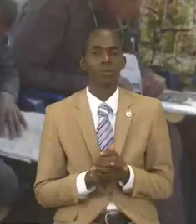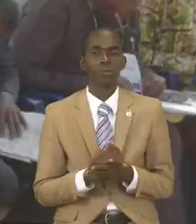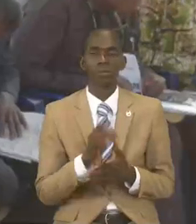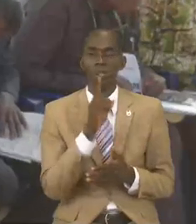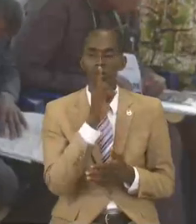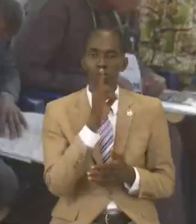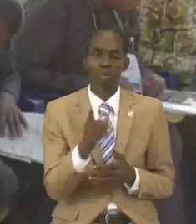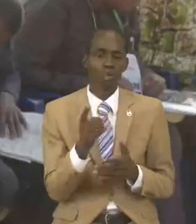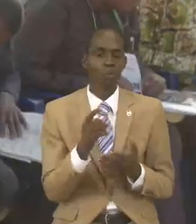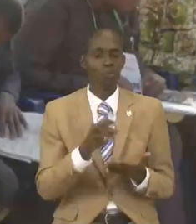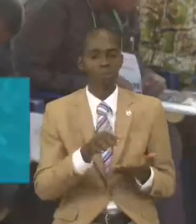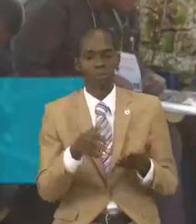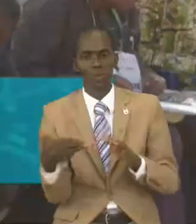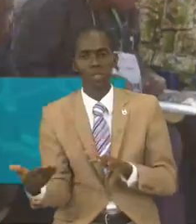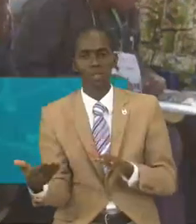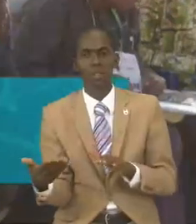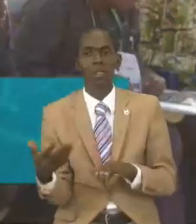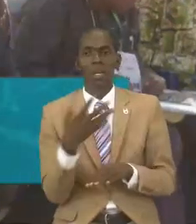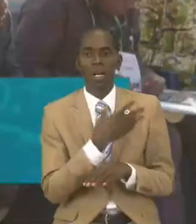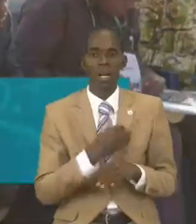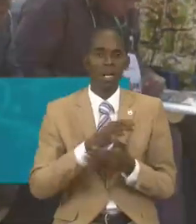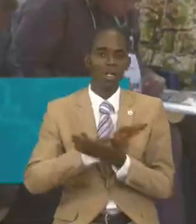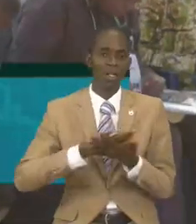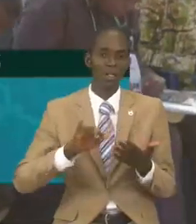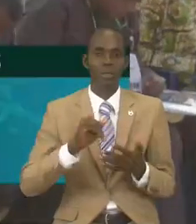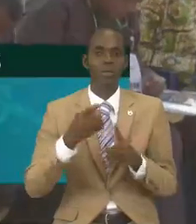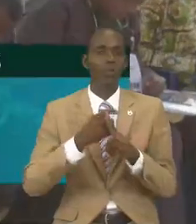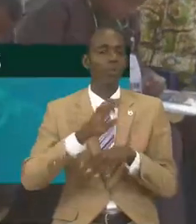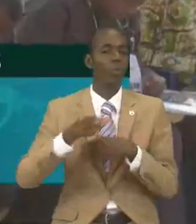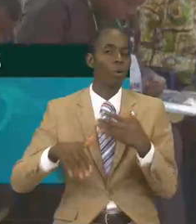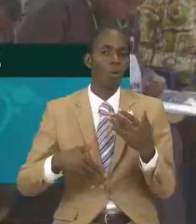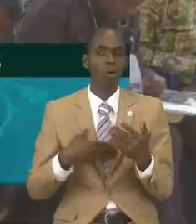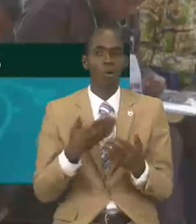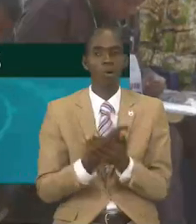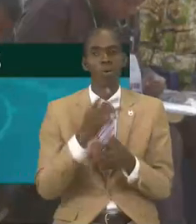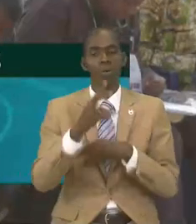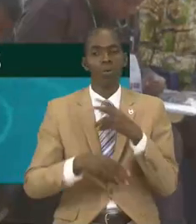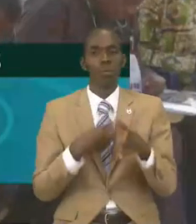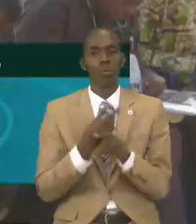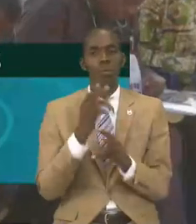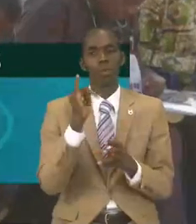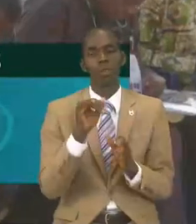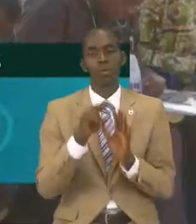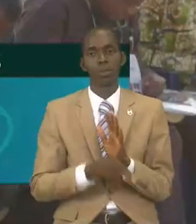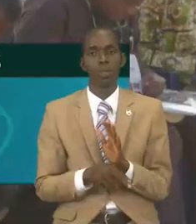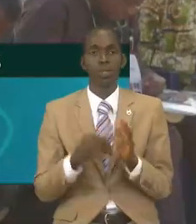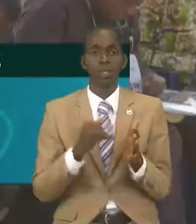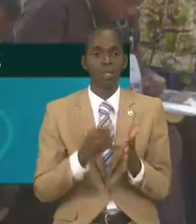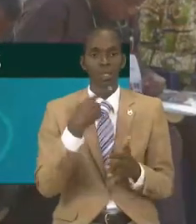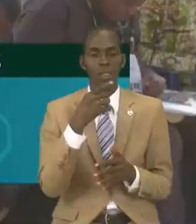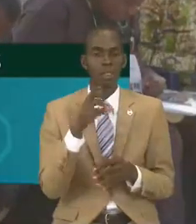La vraie crucifixion et la purification de la mondanité. Il nous